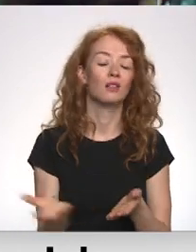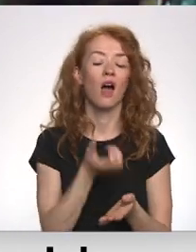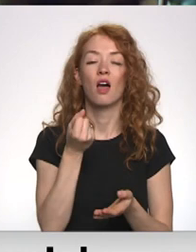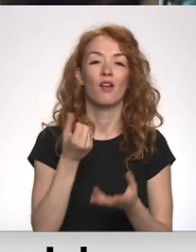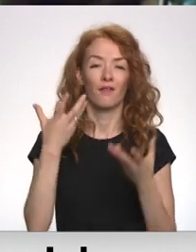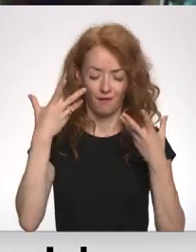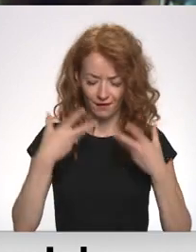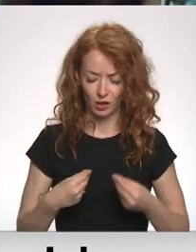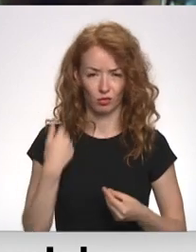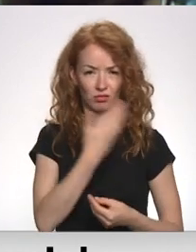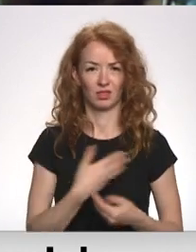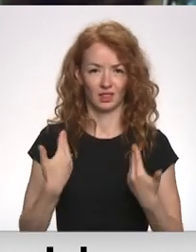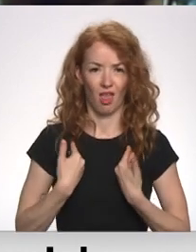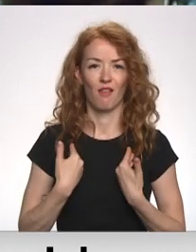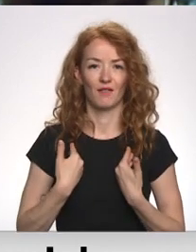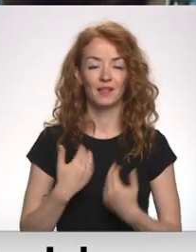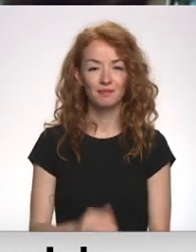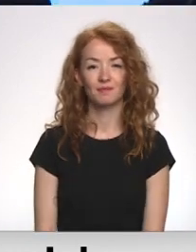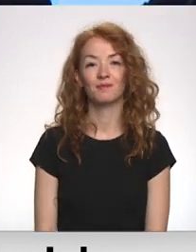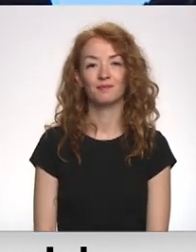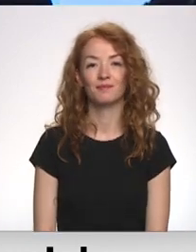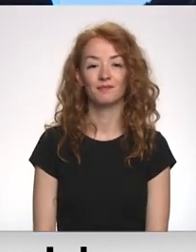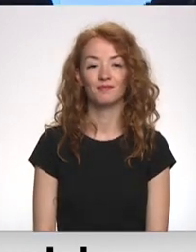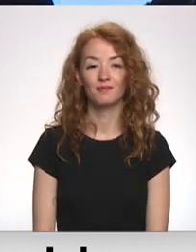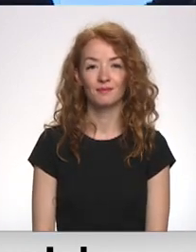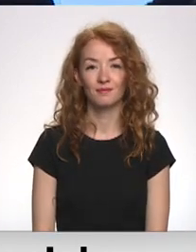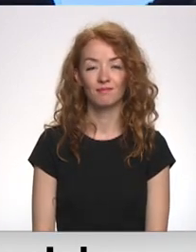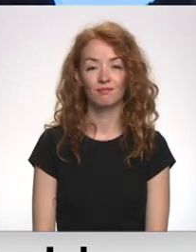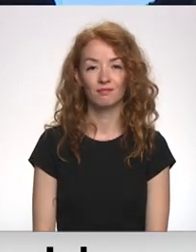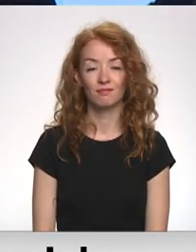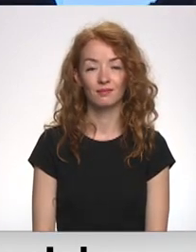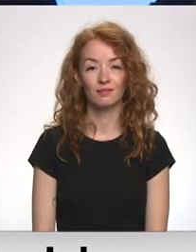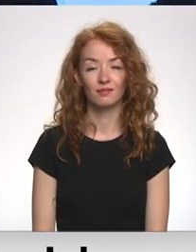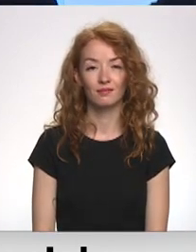personību, ar visu sevi. Vita Anstrate, Olavs Peršavits, Latvijas televīzija.